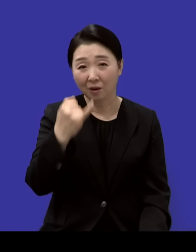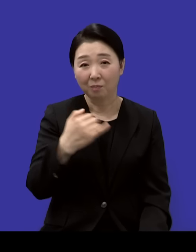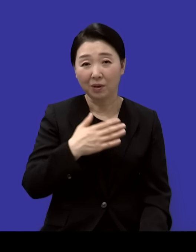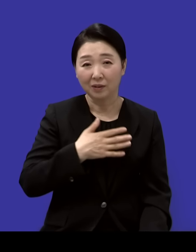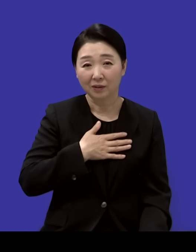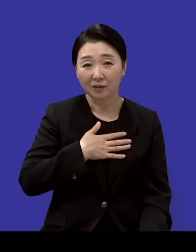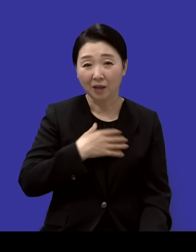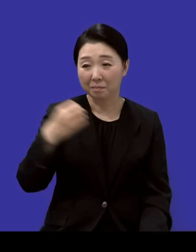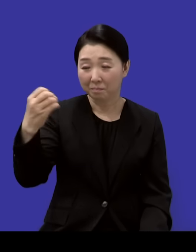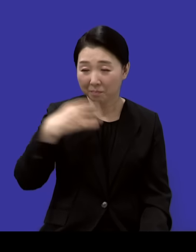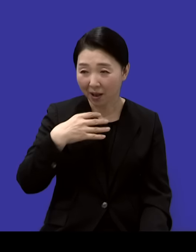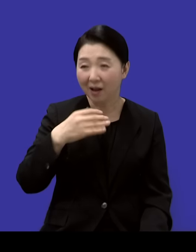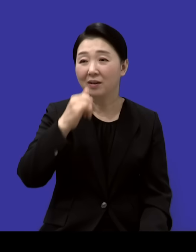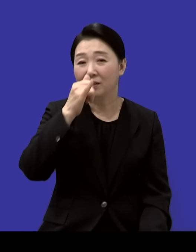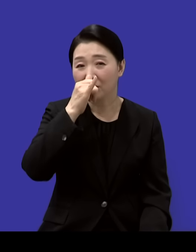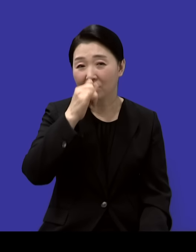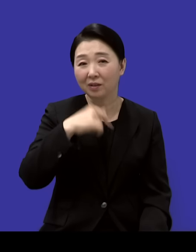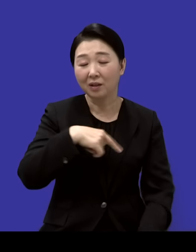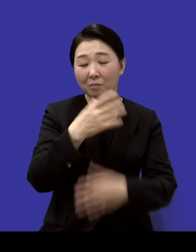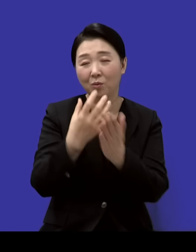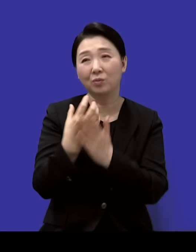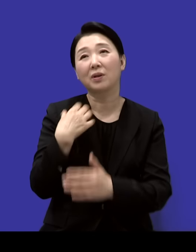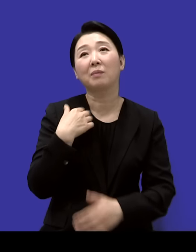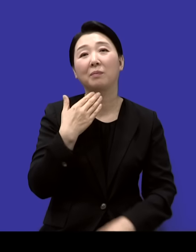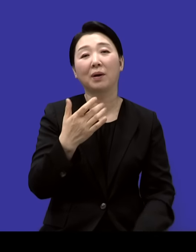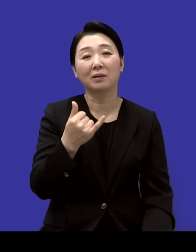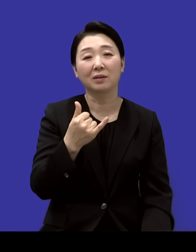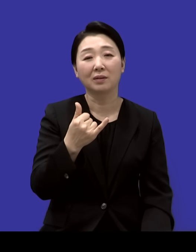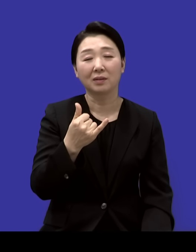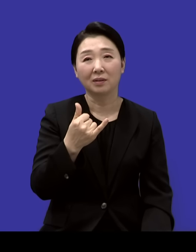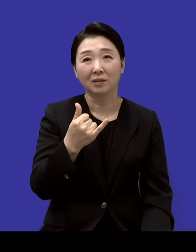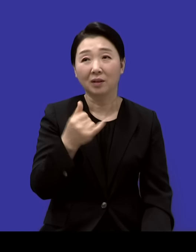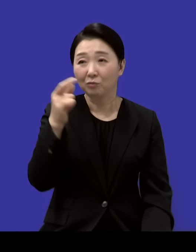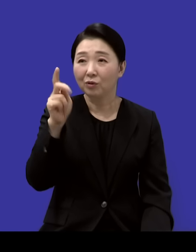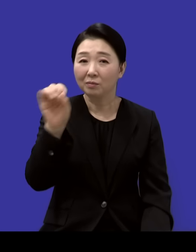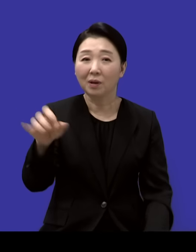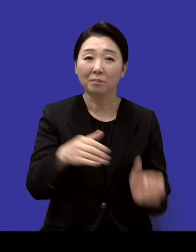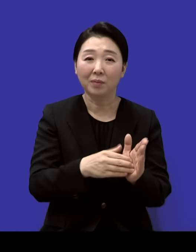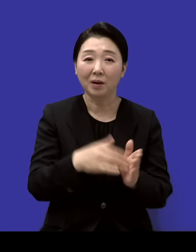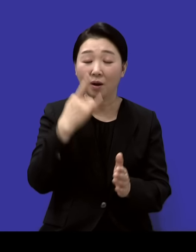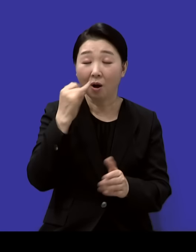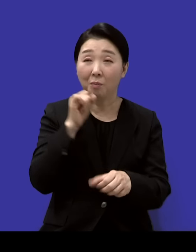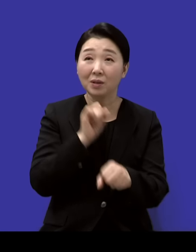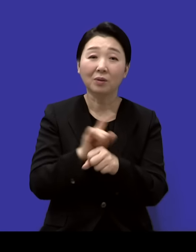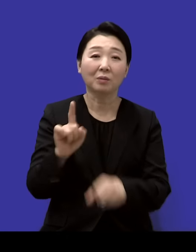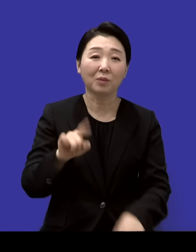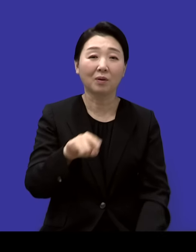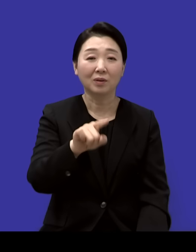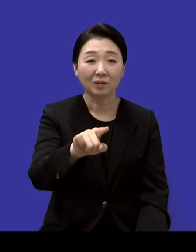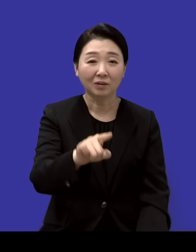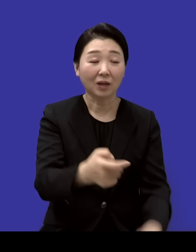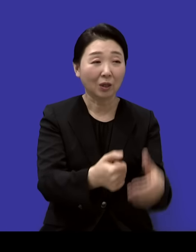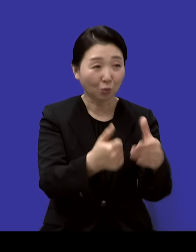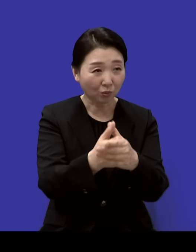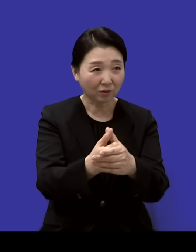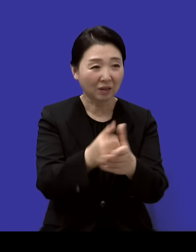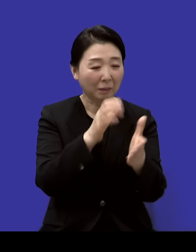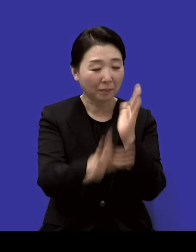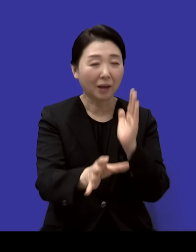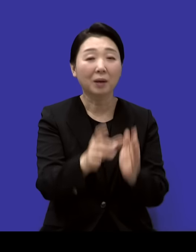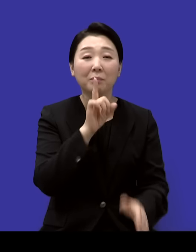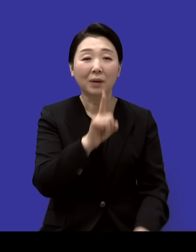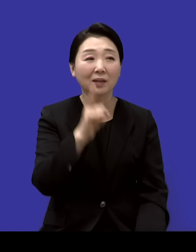나한테 무슨 얘기까지 하고 나 그거 다 감당하고 한 2가지 얘기를 했는데, 원래 엄마 성격 같으면 네가 유별나서 그래.